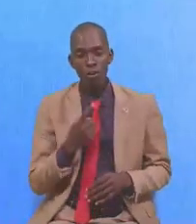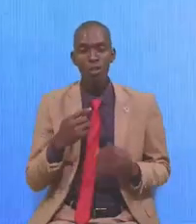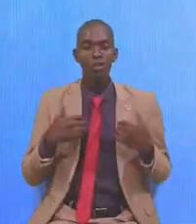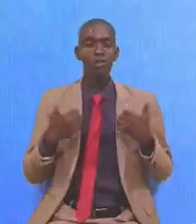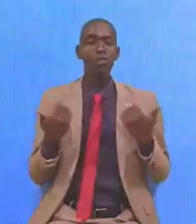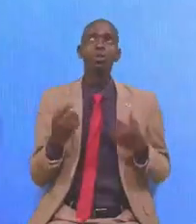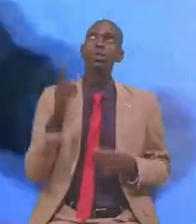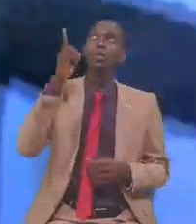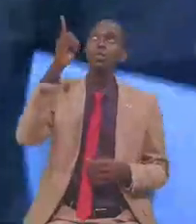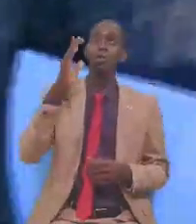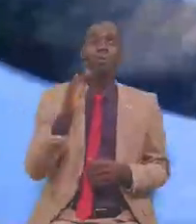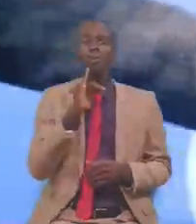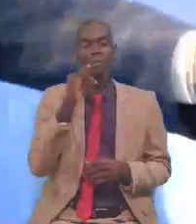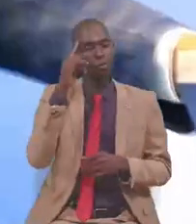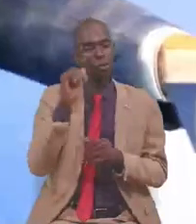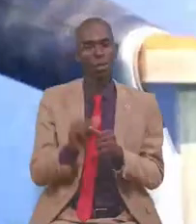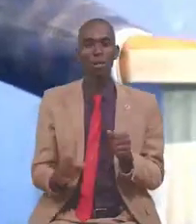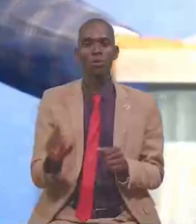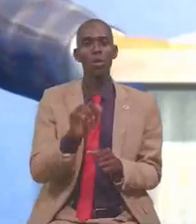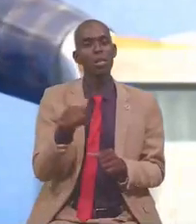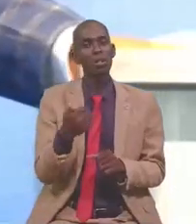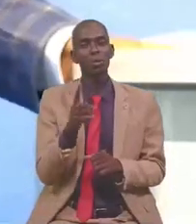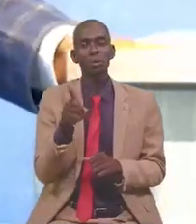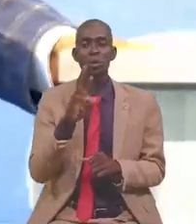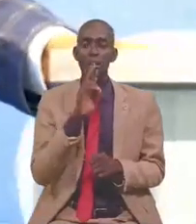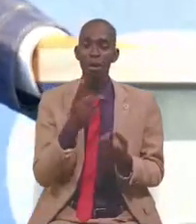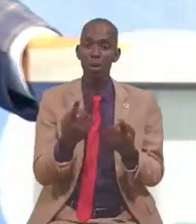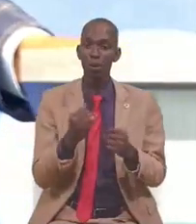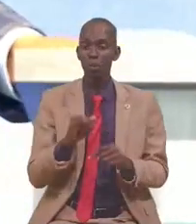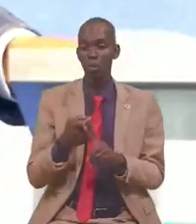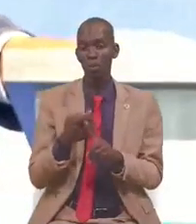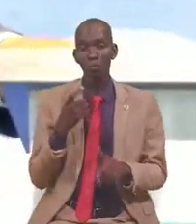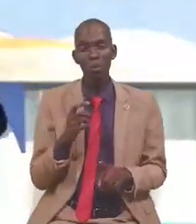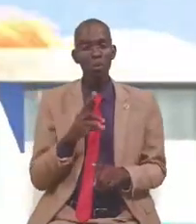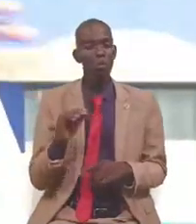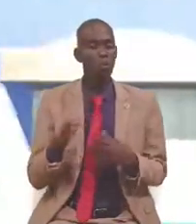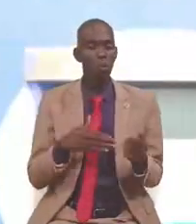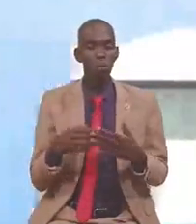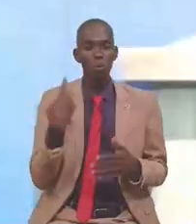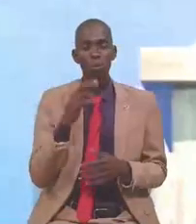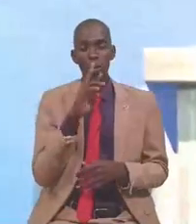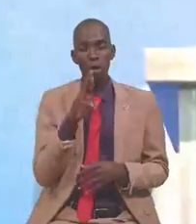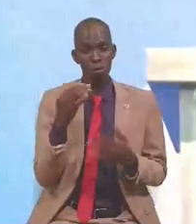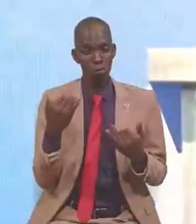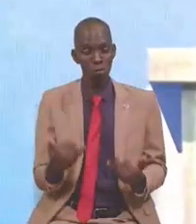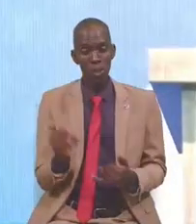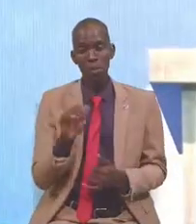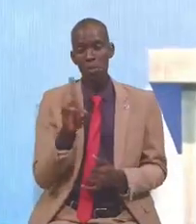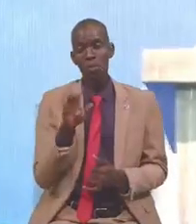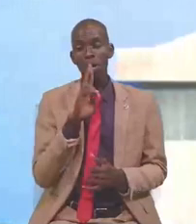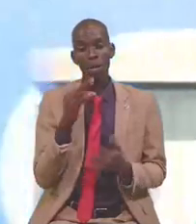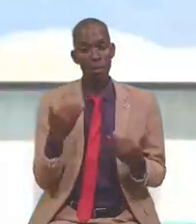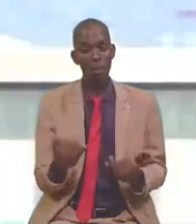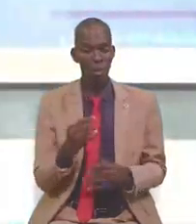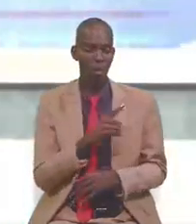jeunes, Dieu est pour tout le monde. Et où que vous veniez, alors où que vous soyez, le